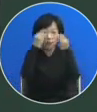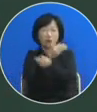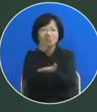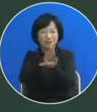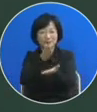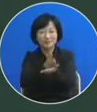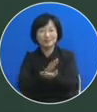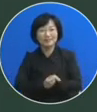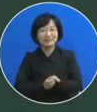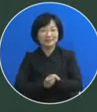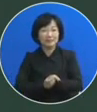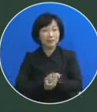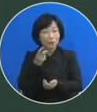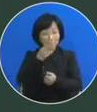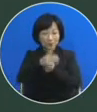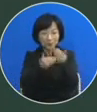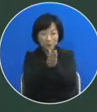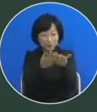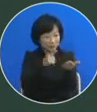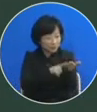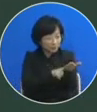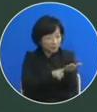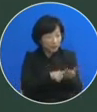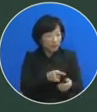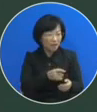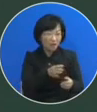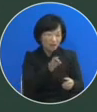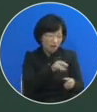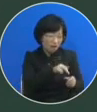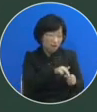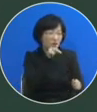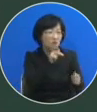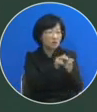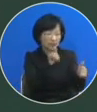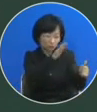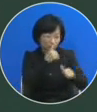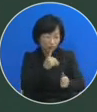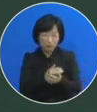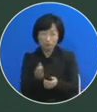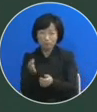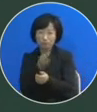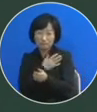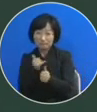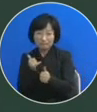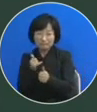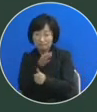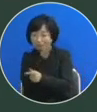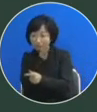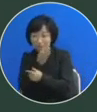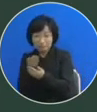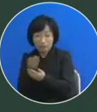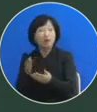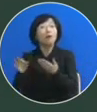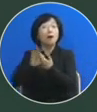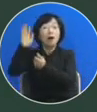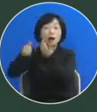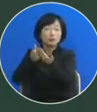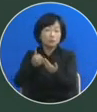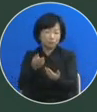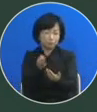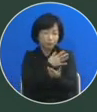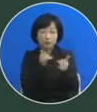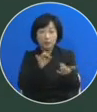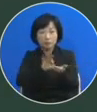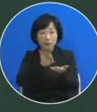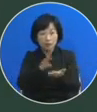means. 하나님은 없는 것들을 불러서 있는 것들을 부끄럽게 한다. 그러면 돈 있는 사람은 안 씁니까? God called those who did not have to embarrass those who had. That